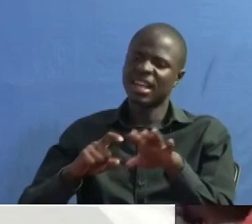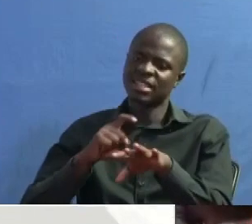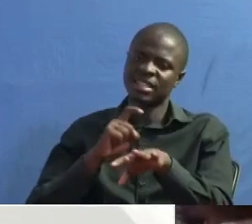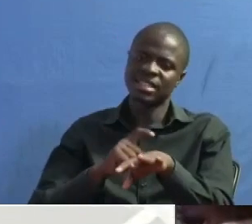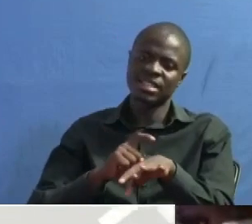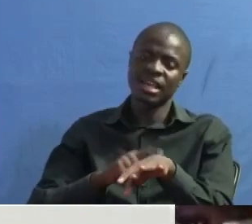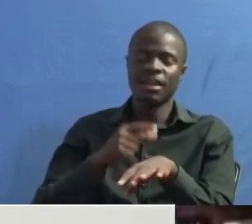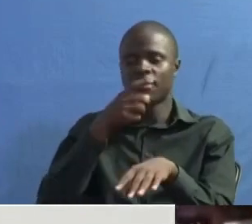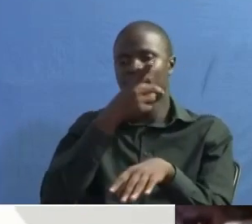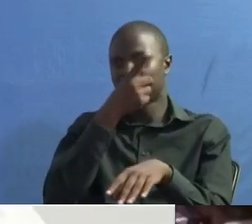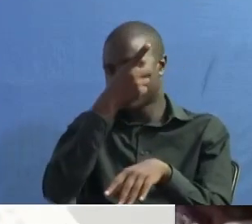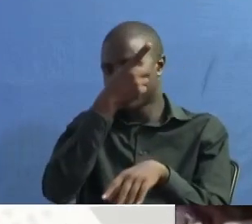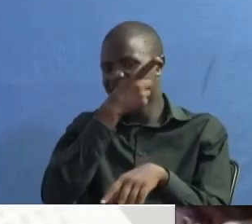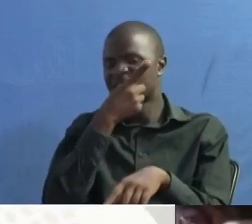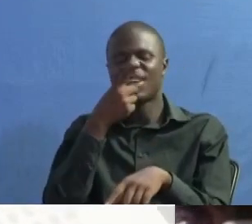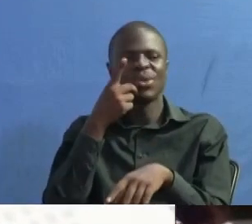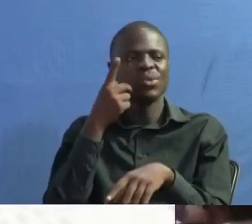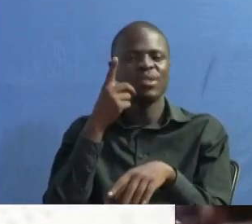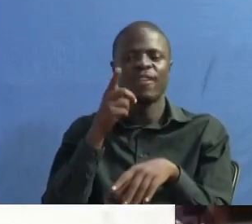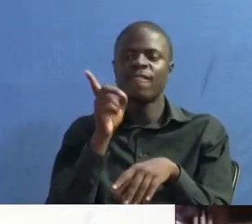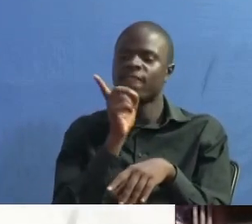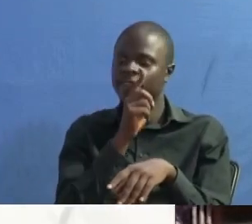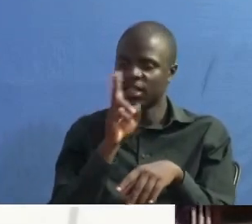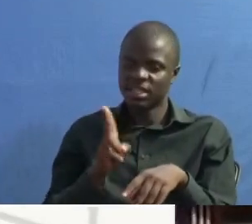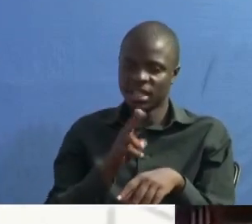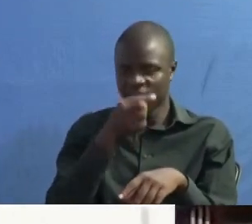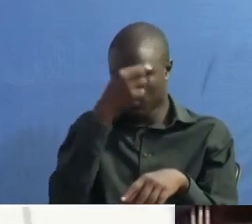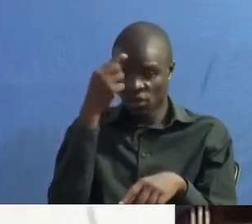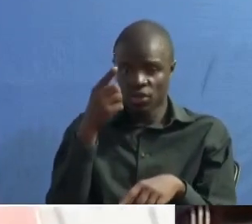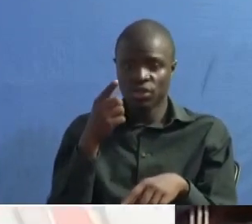ingine. Na kuni kwa sababu ya kuharibu mazingira. Hakuna vile tunaweza kuendelea kwa